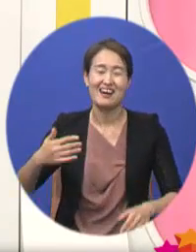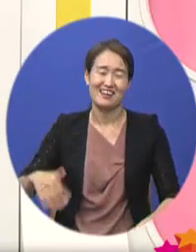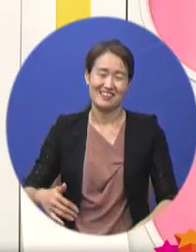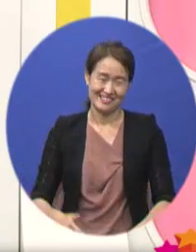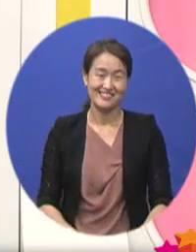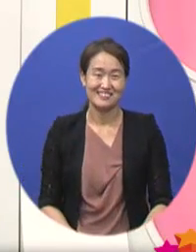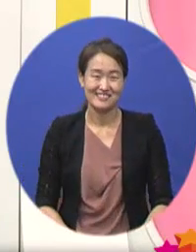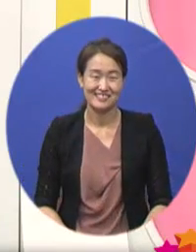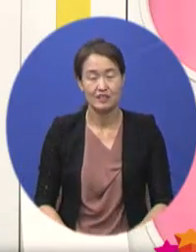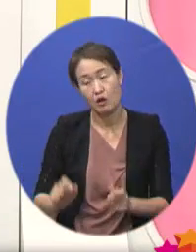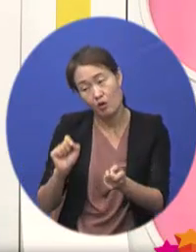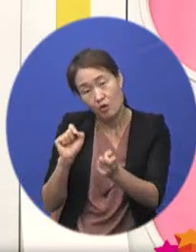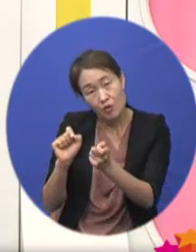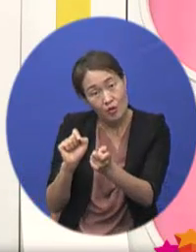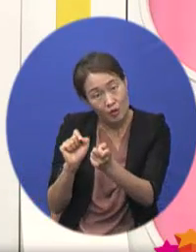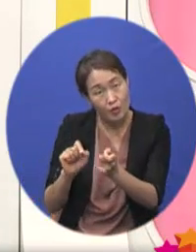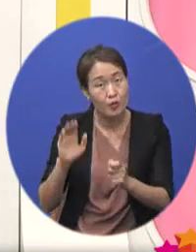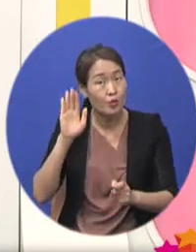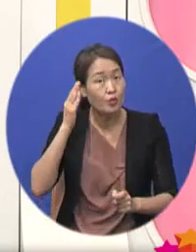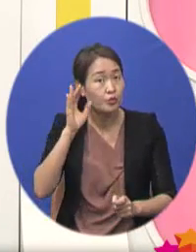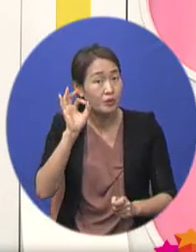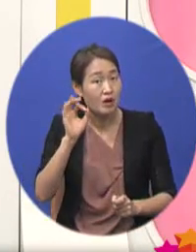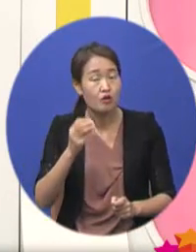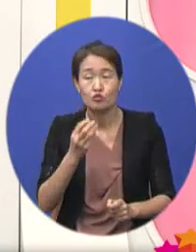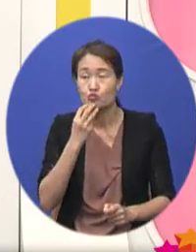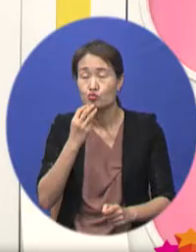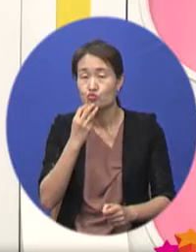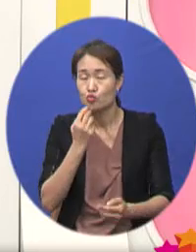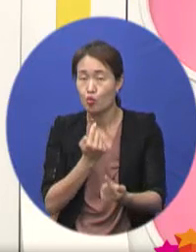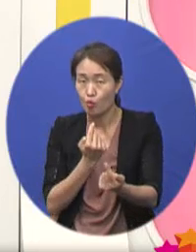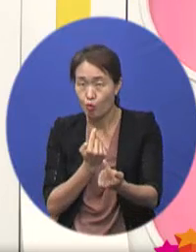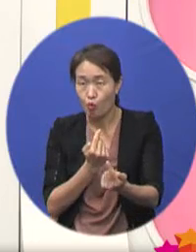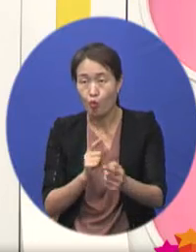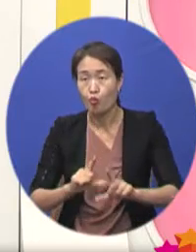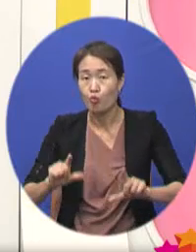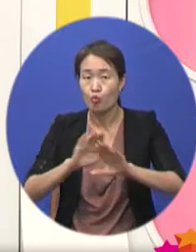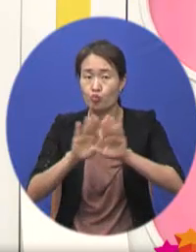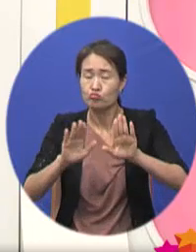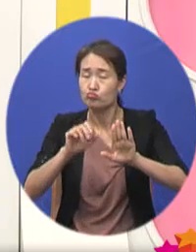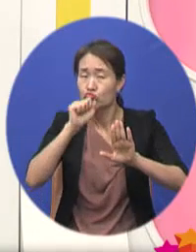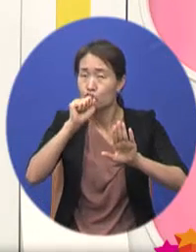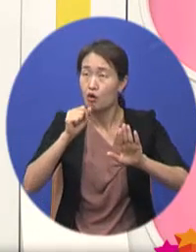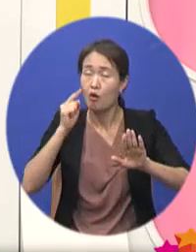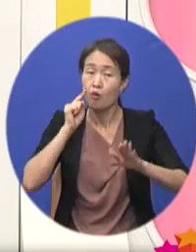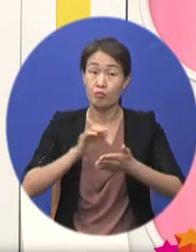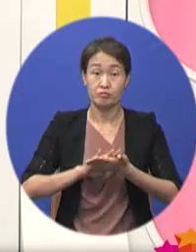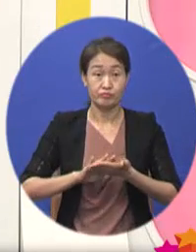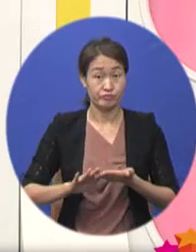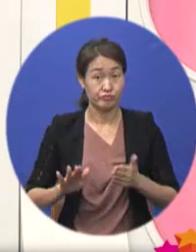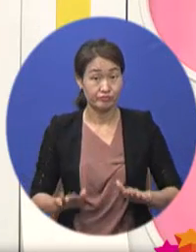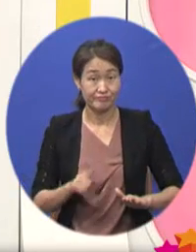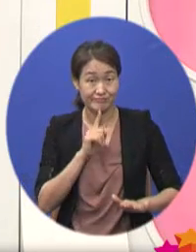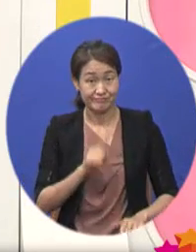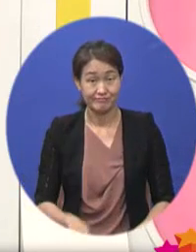같은데 거기 그쪽에 요즘은 이제 예. 서울보다는 날씨가 좀 괜찮다 그래요. 그래? 좀 예. 선선하신가요?